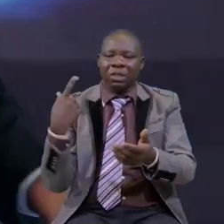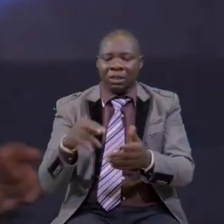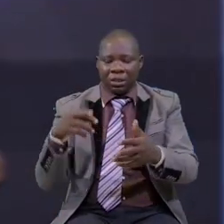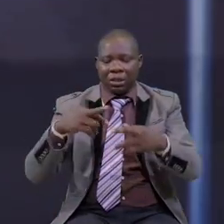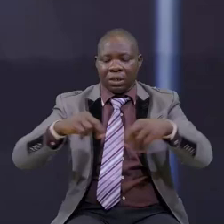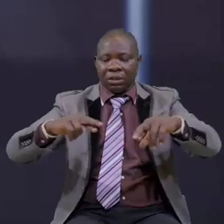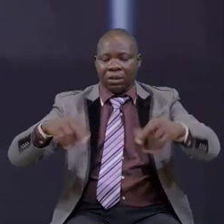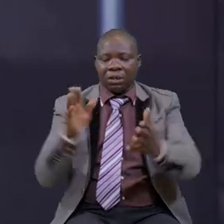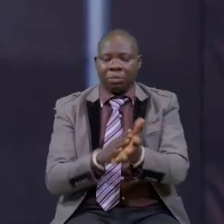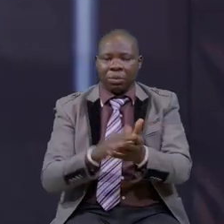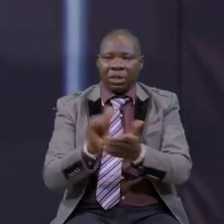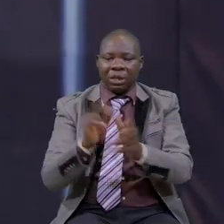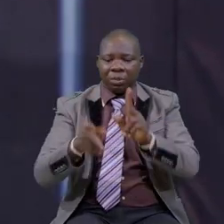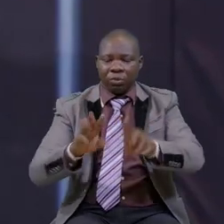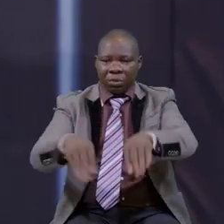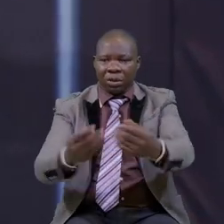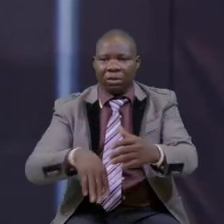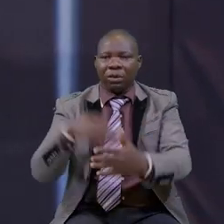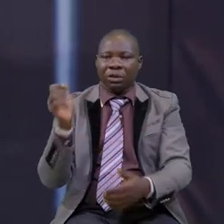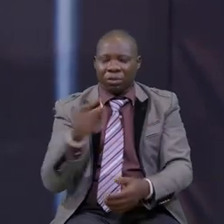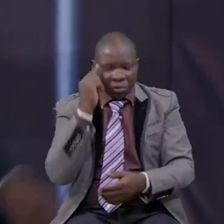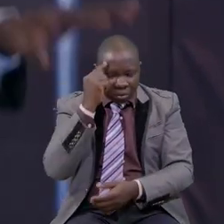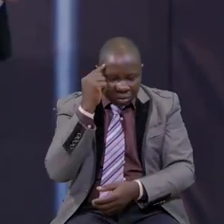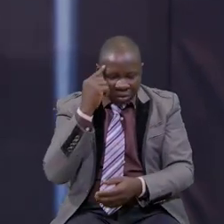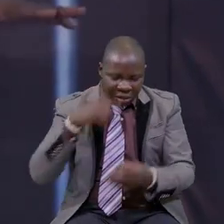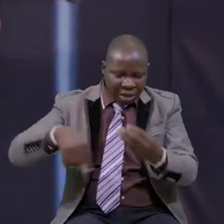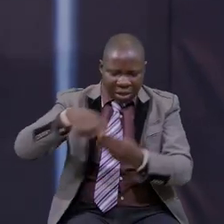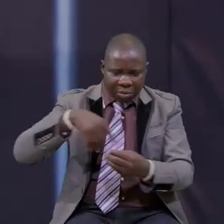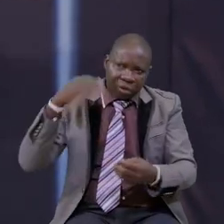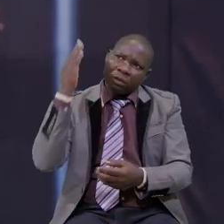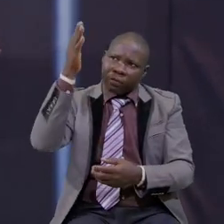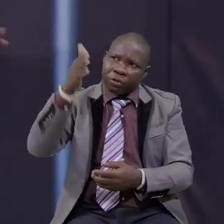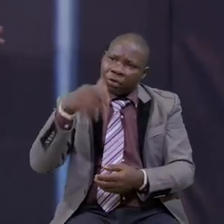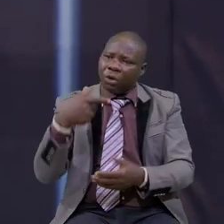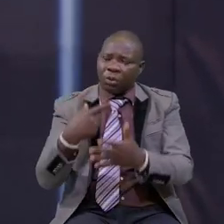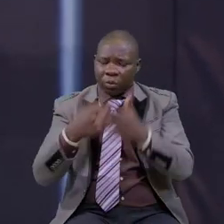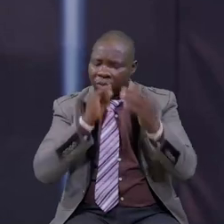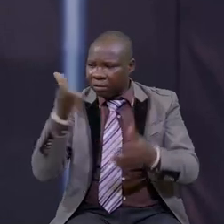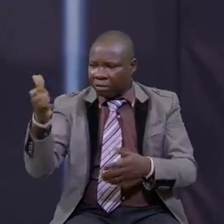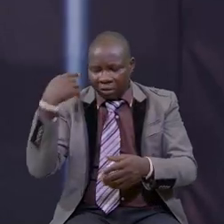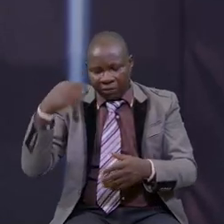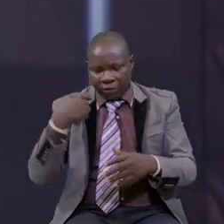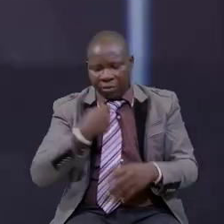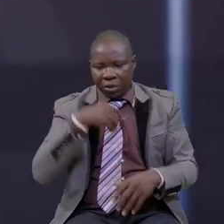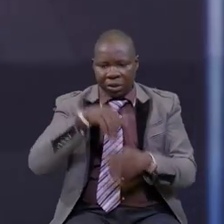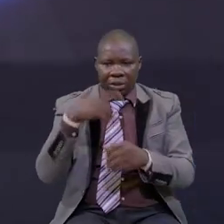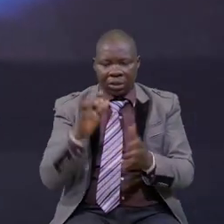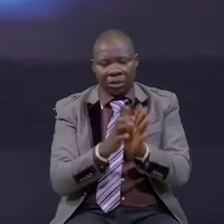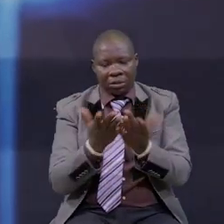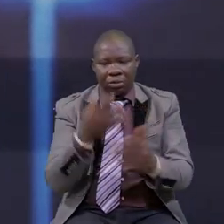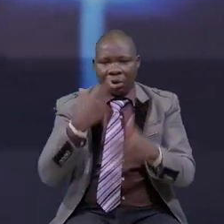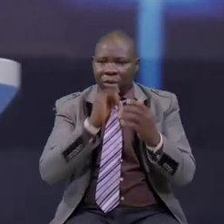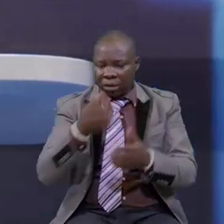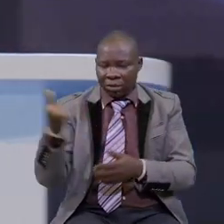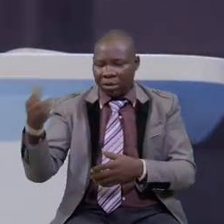les recherches que les gens donnent. Vous pensez à l'avenir. Oh, qu'est-ce qu'il y a pour moi dans les Écritures? Qu'est-ce qu'il y a pour